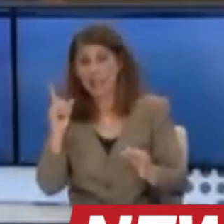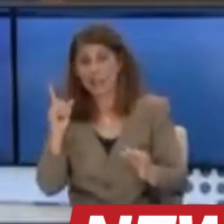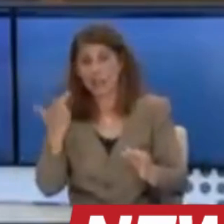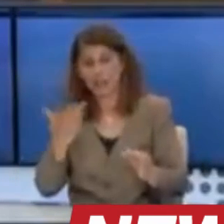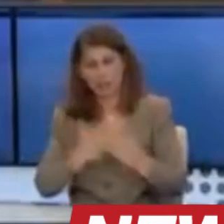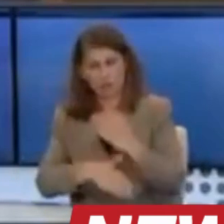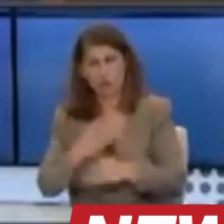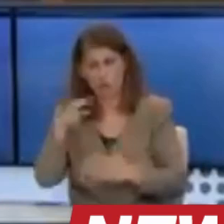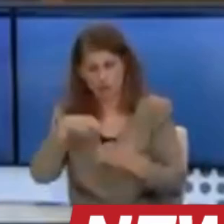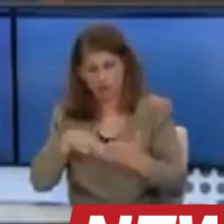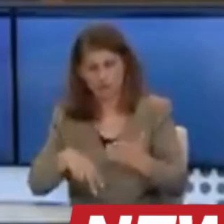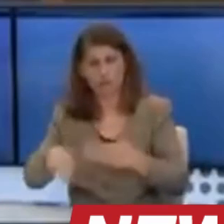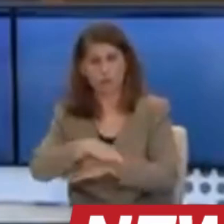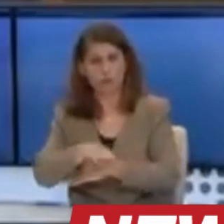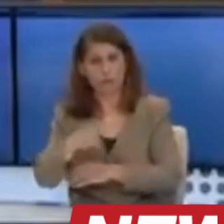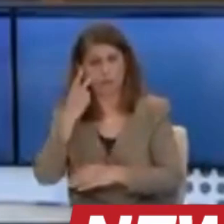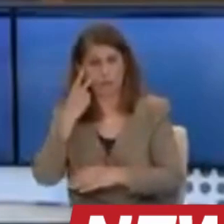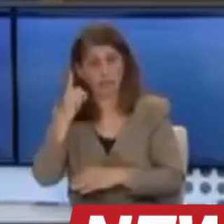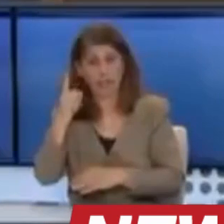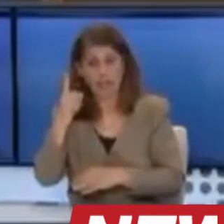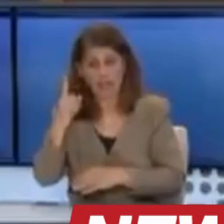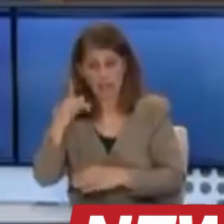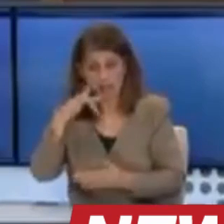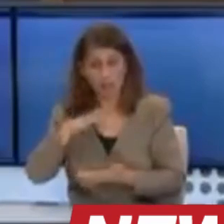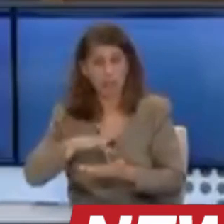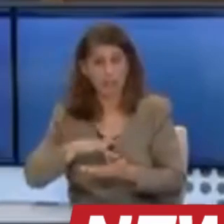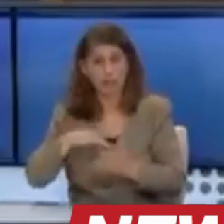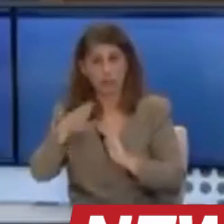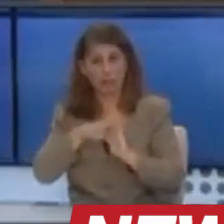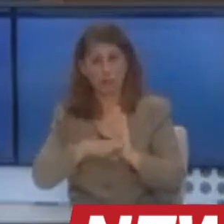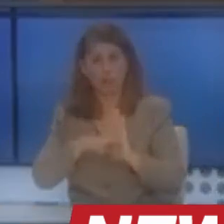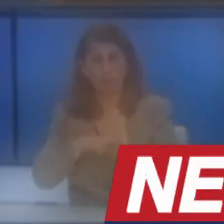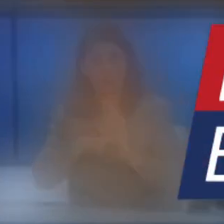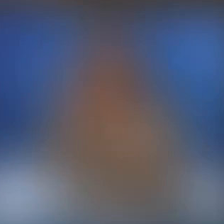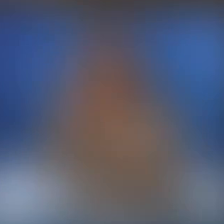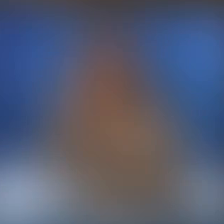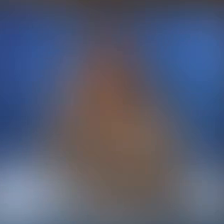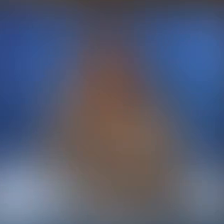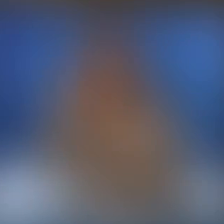διαφορετικές απόψεις, δεν γίνεται να μην συμφωνεί κάποιος με την κυβέρνηση, δεν γίνεται να την εκθέτει. Πώς να το κάνουμε?